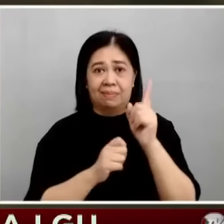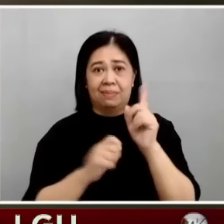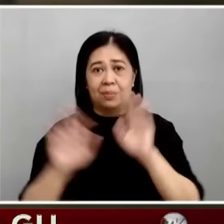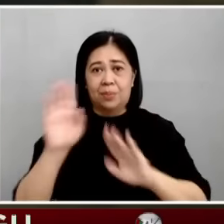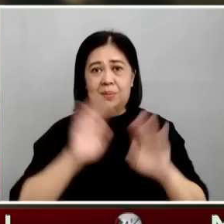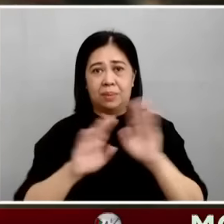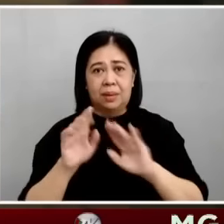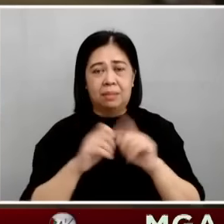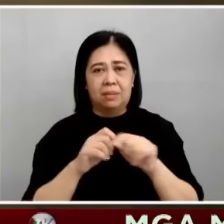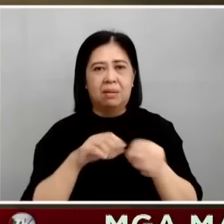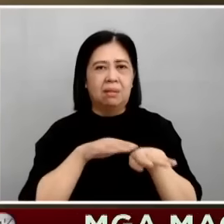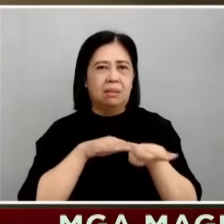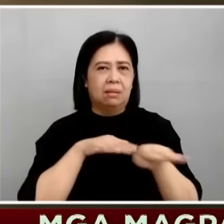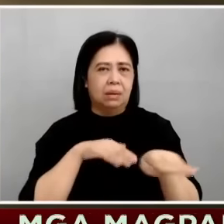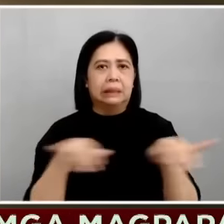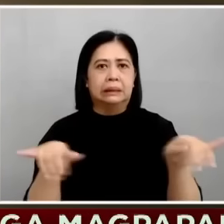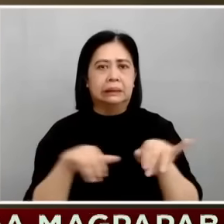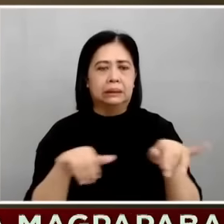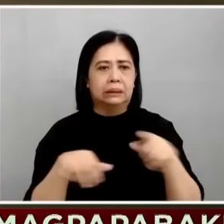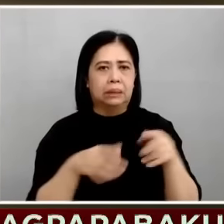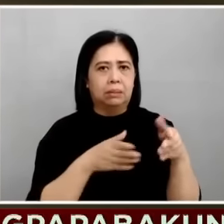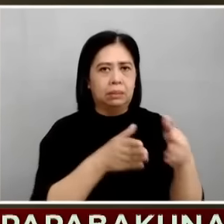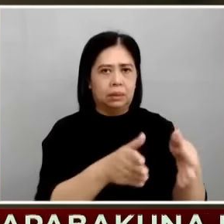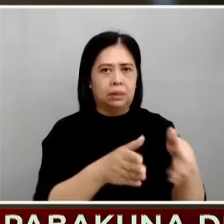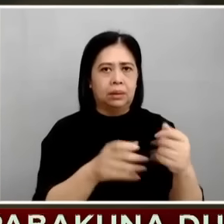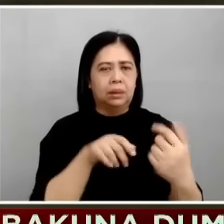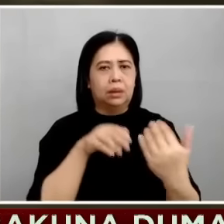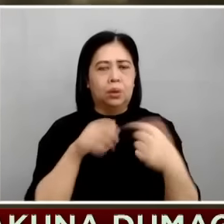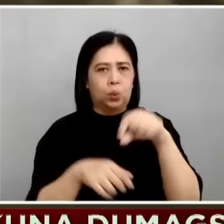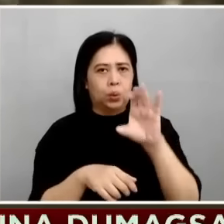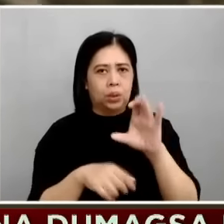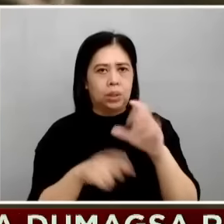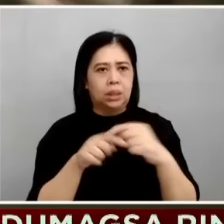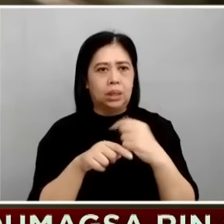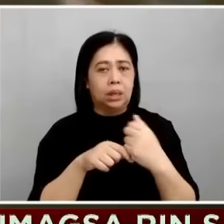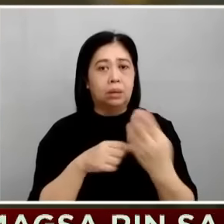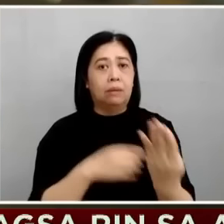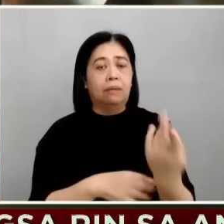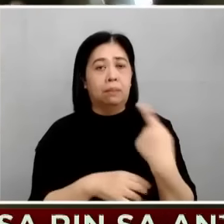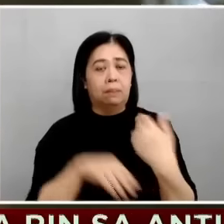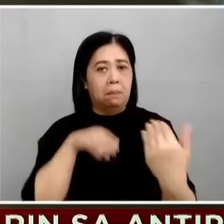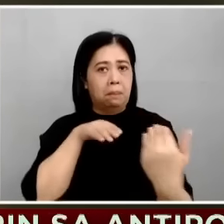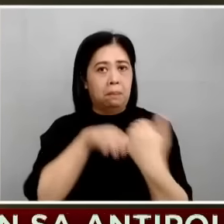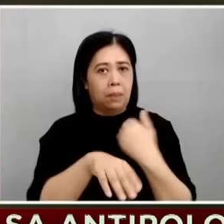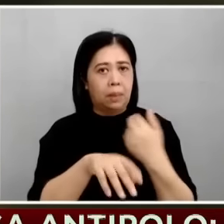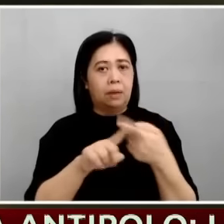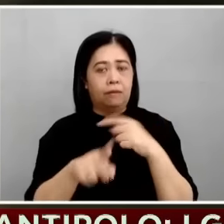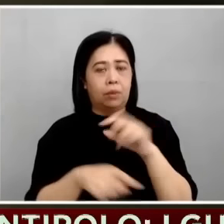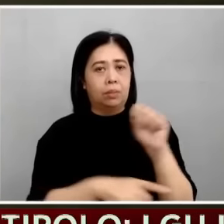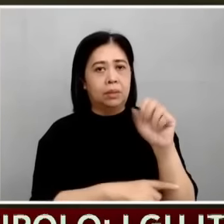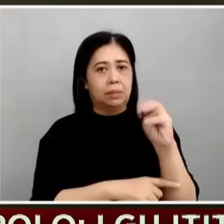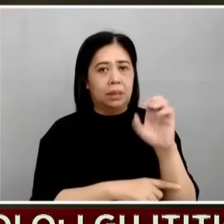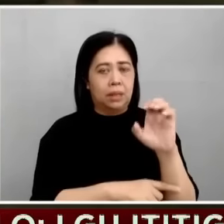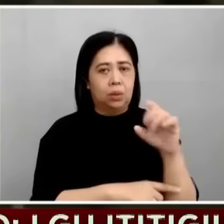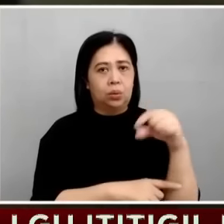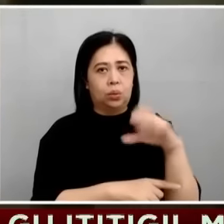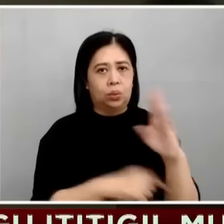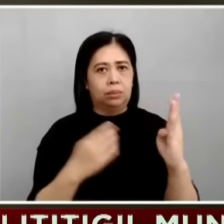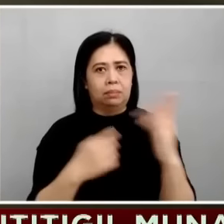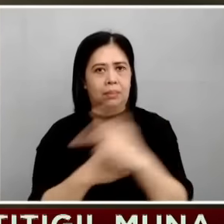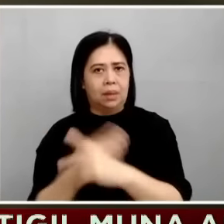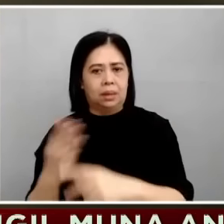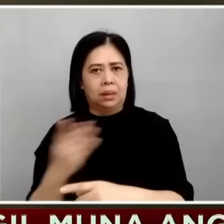na yung trapiko, parehong linya itong mga papasok ng Quezon City at yung mga galing ng Quezon City papunta ng San Mateo, Rizal at papunta na rin